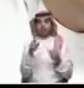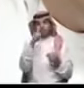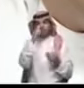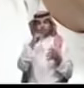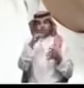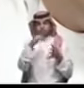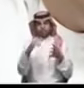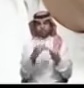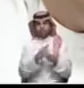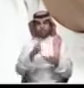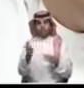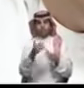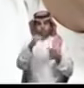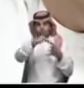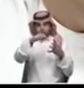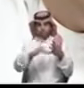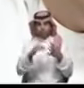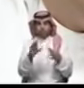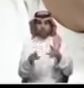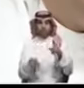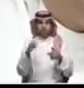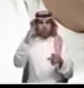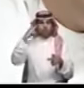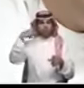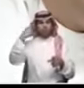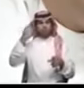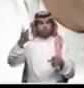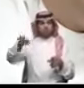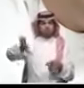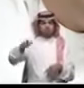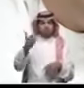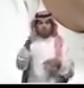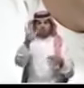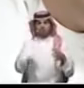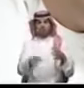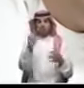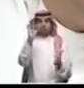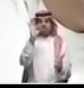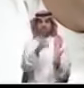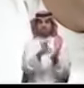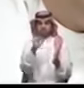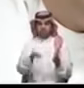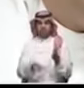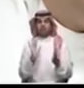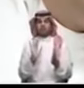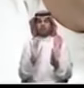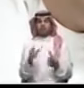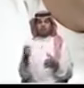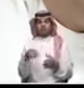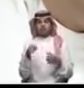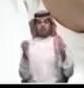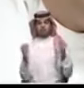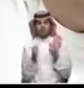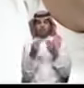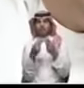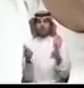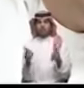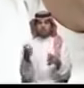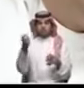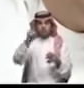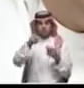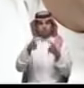الانخفاض الكبير يعني في درجات الحرارة، هناك يعني توقعات أن تصل الدرجة إلى الصفر مئوي. نعم، حقيقة الموجة التي تبدأ من